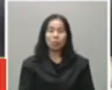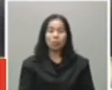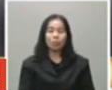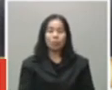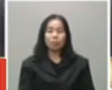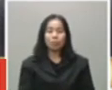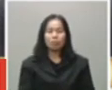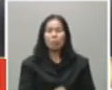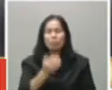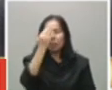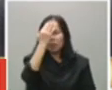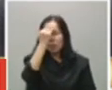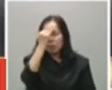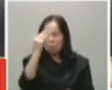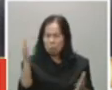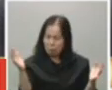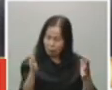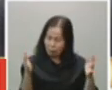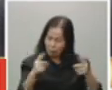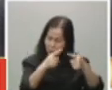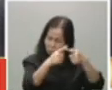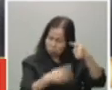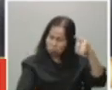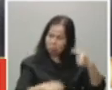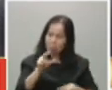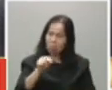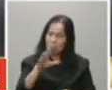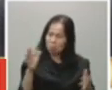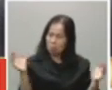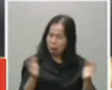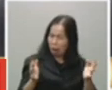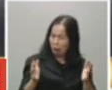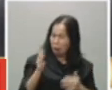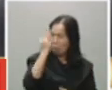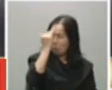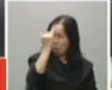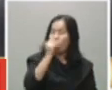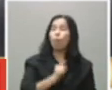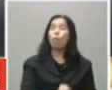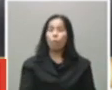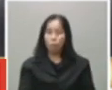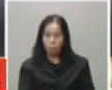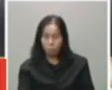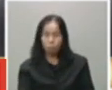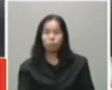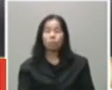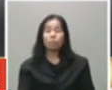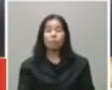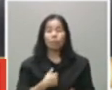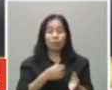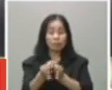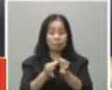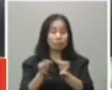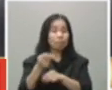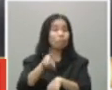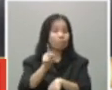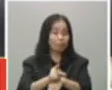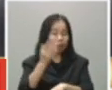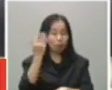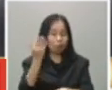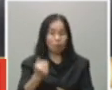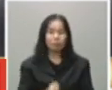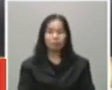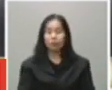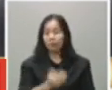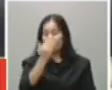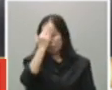แล้วทำไมมันต้องมากมายขนาดนี้ครับผมต้องขออนุญาตท่านประธานนะครับต้องทำความเข้าใจนิดหนึ่งคือพลเอก